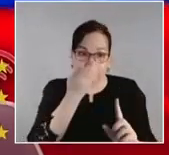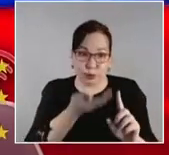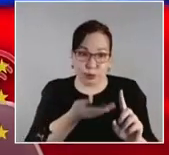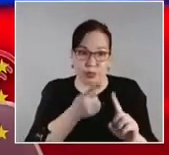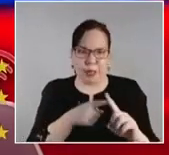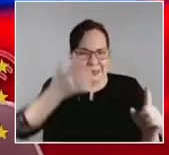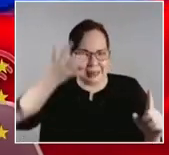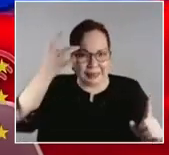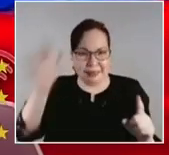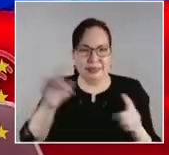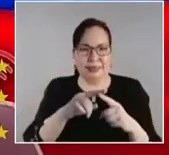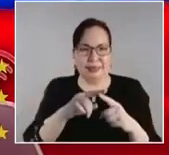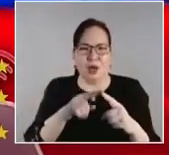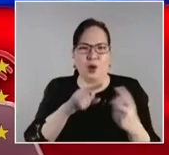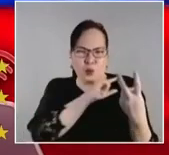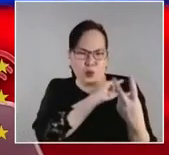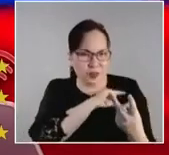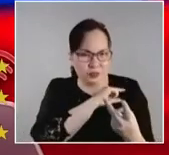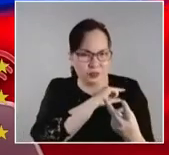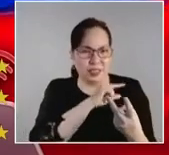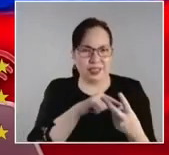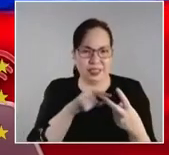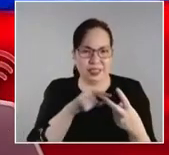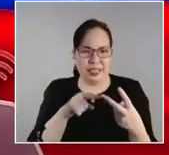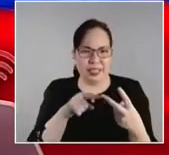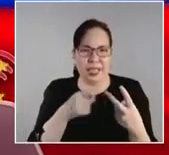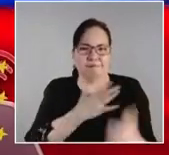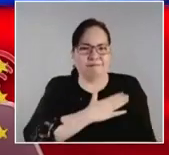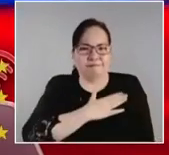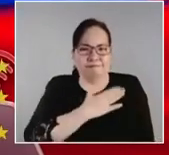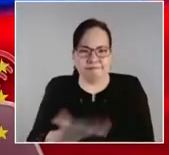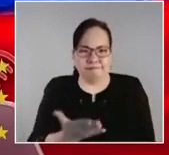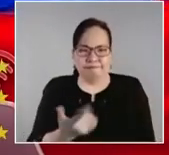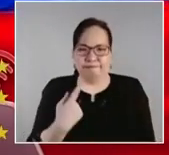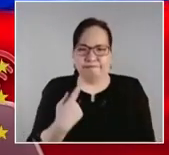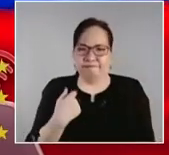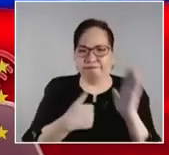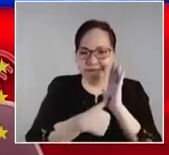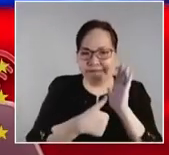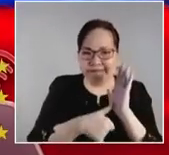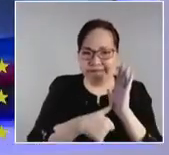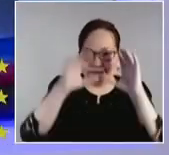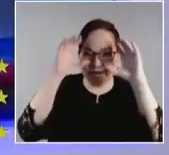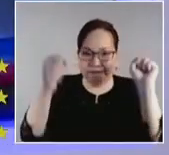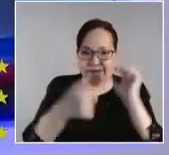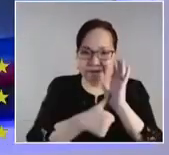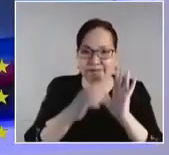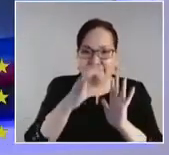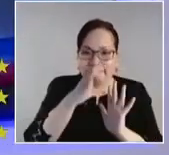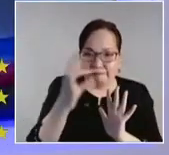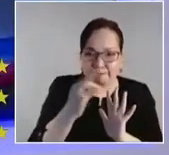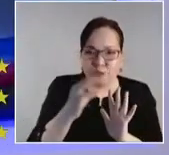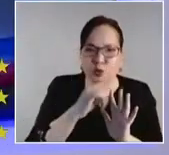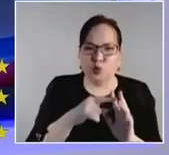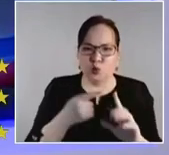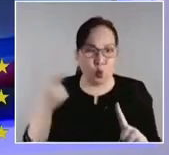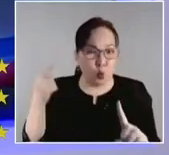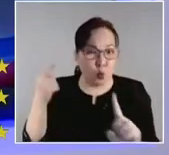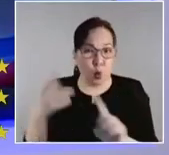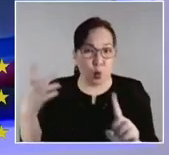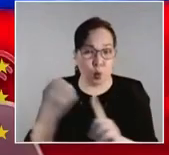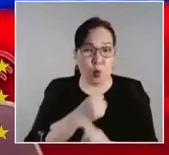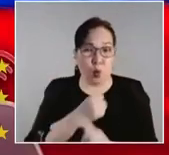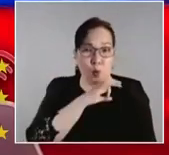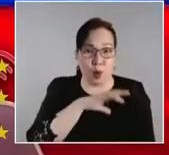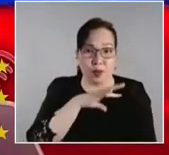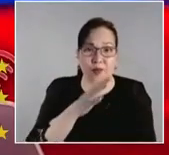most qualified, and most committed presidential candidate who will pursue the interests and welfare of the Filipino